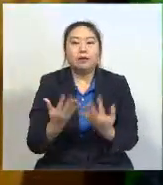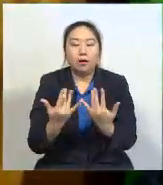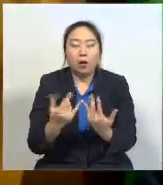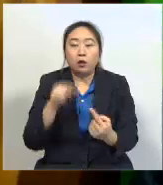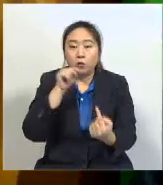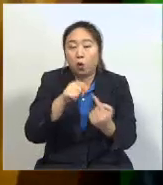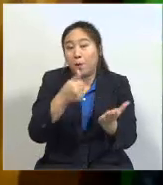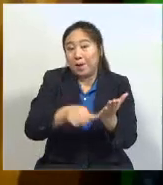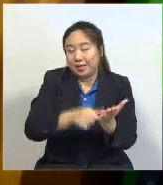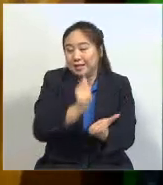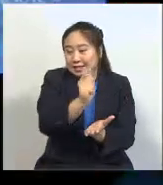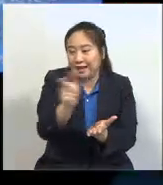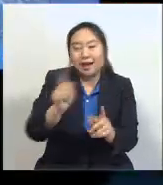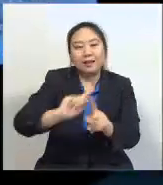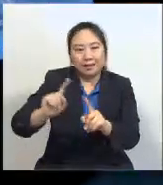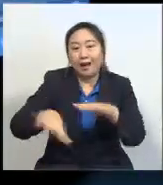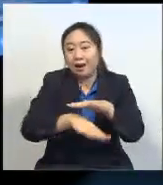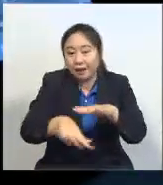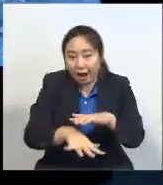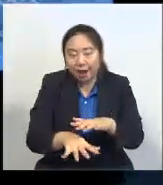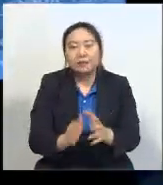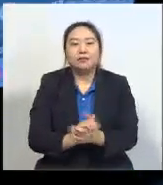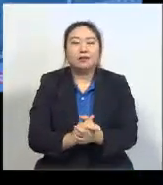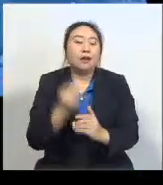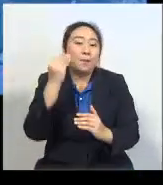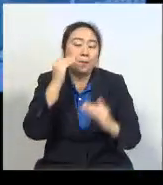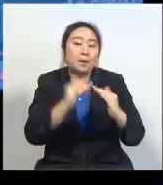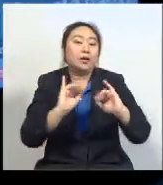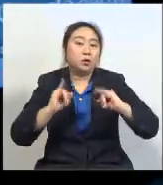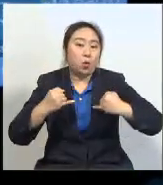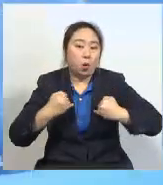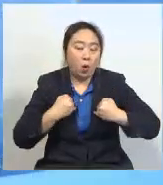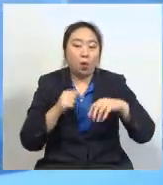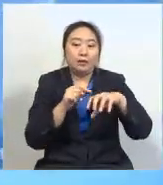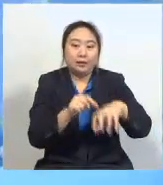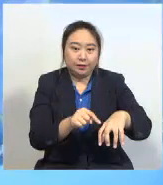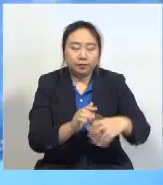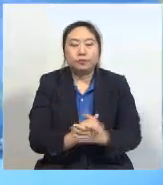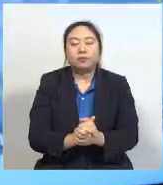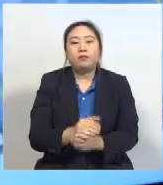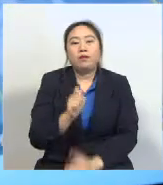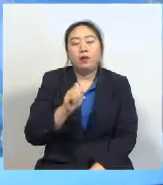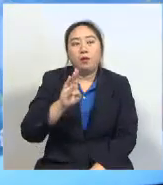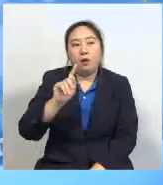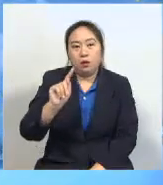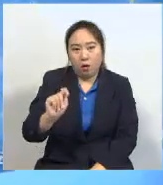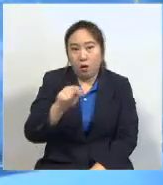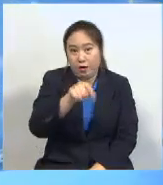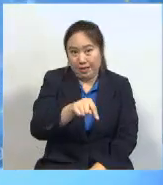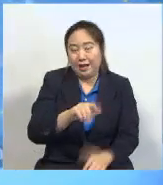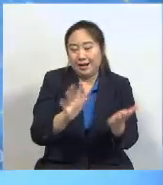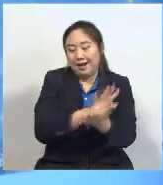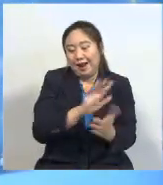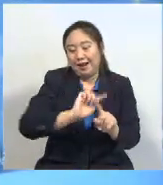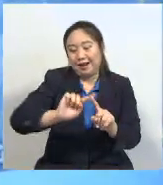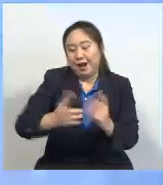การเสียภาษีบำรุงท้องที่และเจ้าของบ้านที่เขาสวนฟาร์มตั้งอยู่จากอบต.รางบัวอำเภอจอมบึงเพื่อนำมาประกอบ